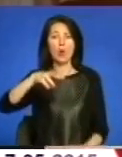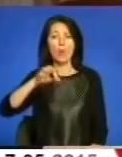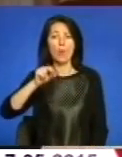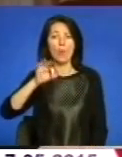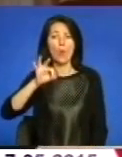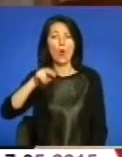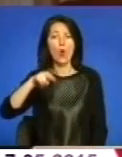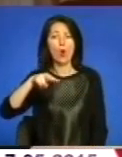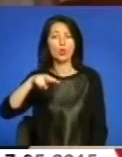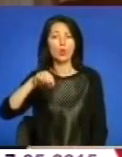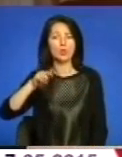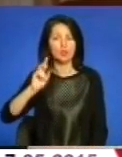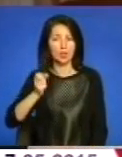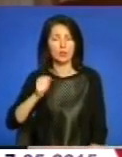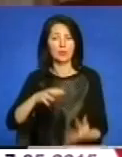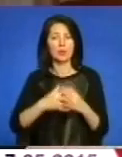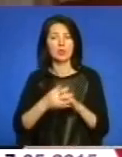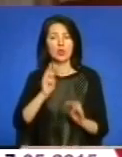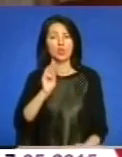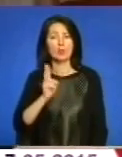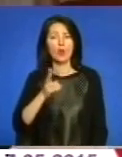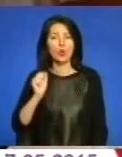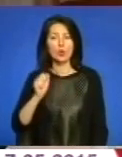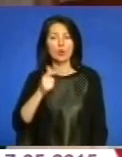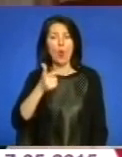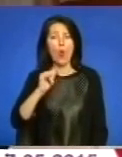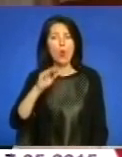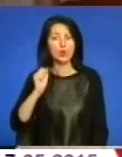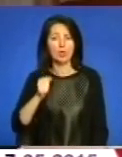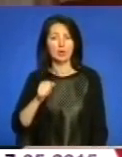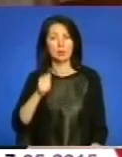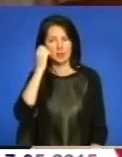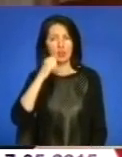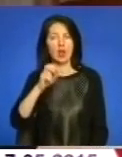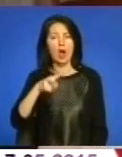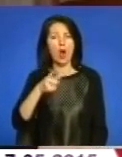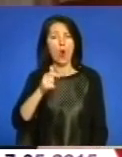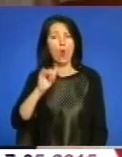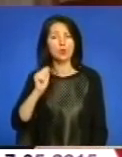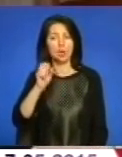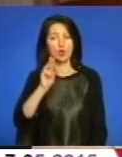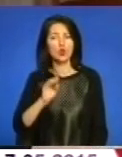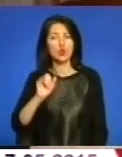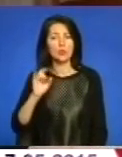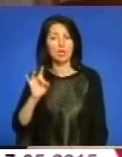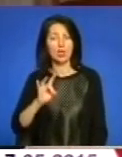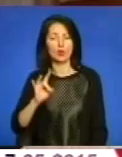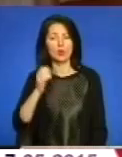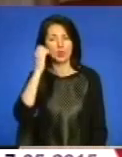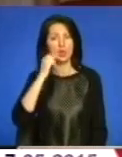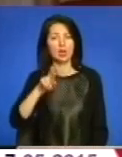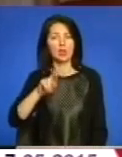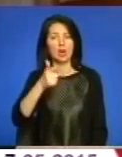Шпиколоси Кременецького району, село Гута та Стіжок, Стара Гута та Стіжок Шумського району, Стара